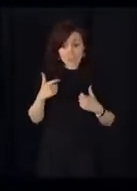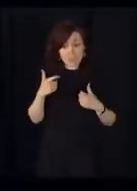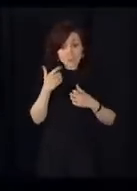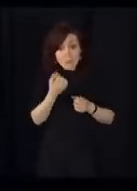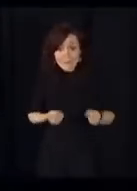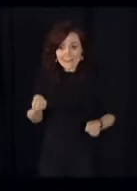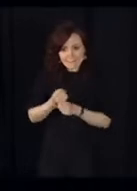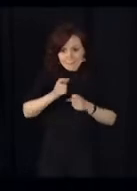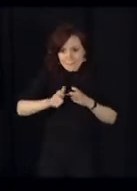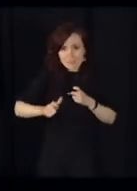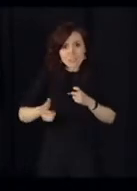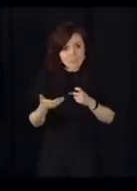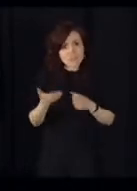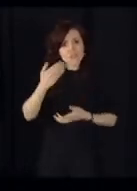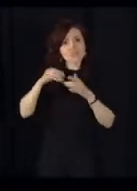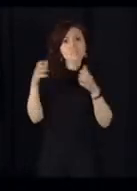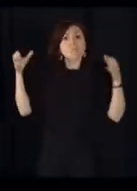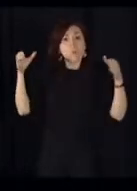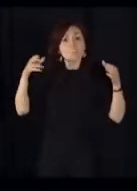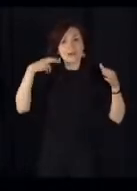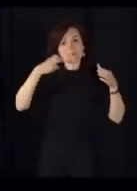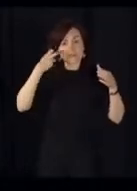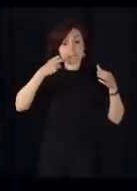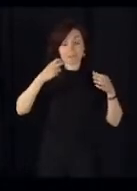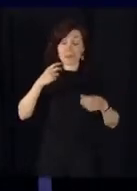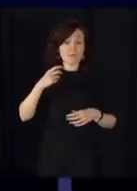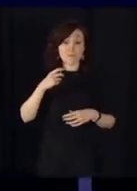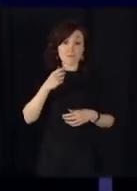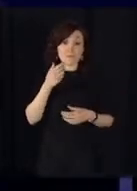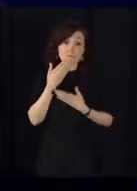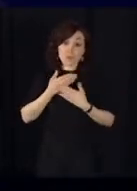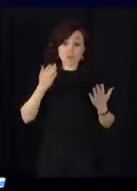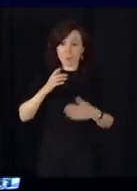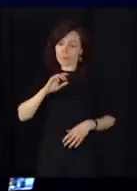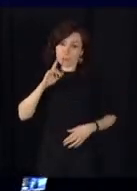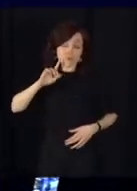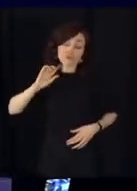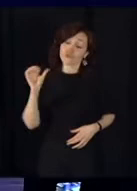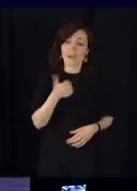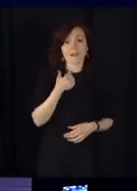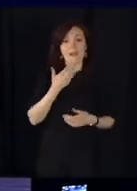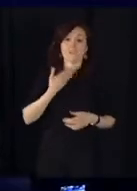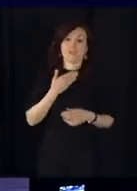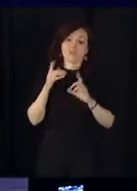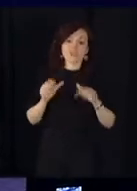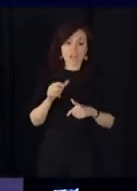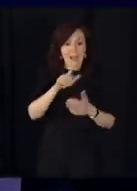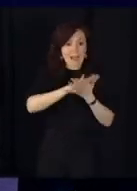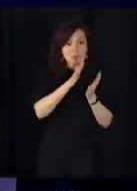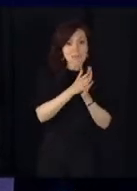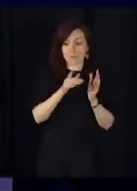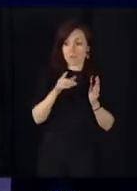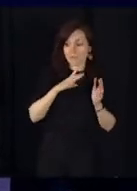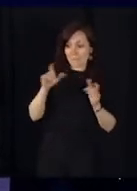dispositif dans le groupe SNCF et je peux vous dire que tout le monde est gagnant. Vous êtes une association, vous bénéficiez de